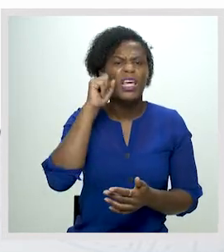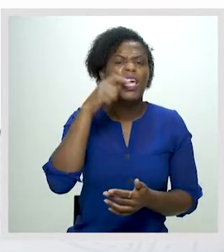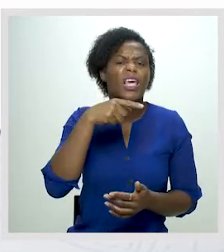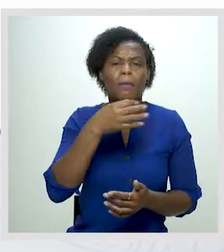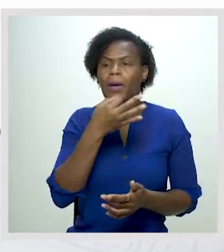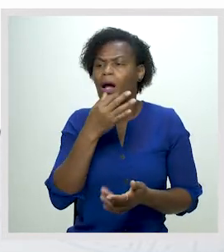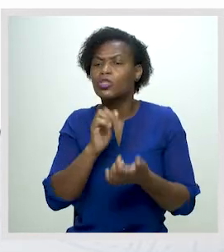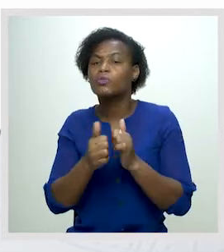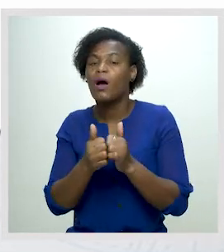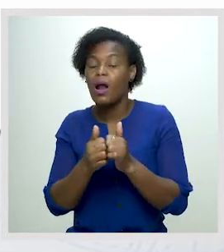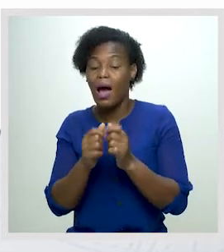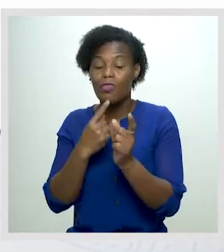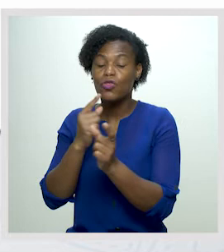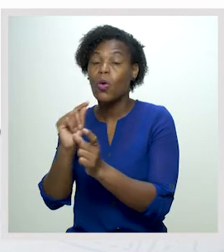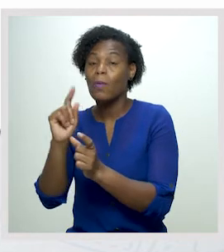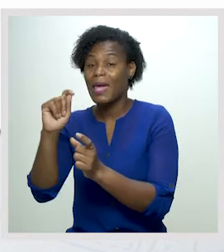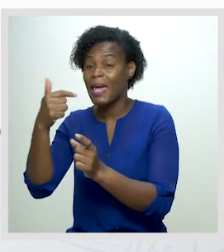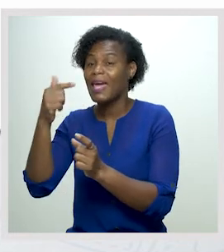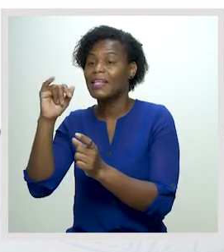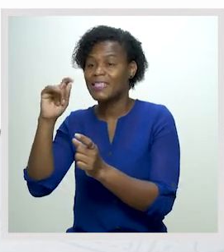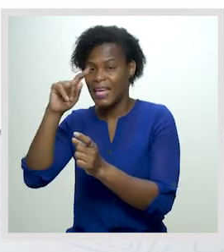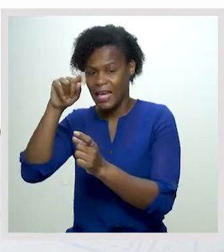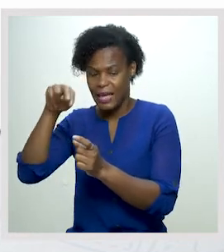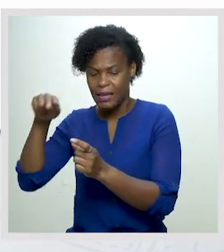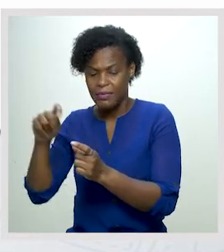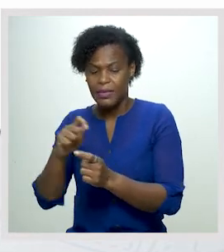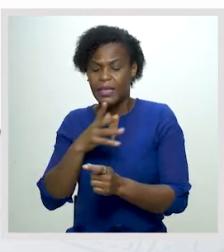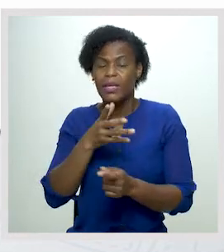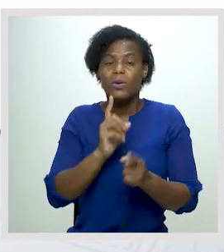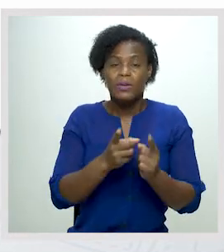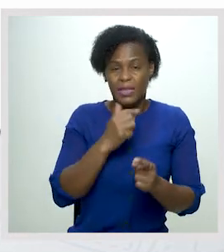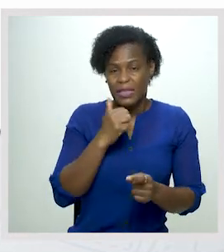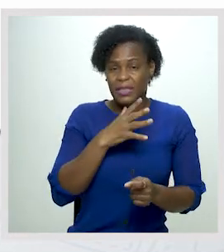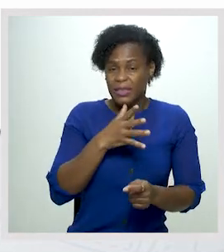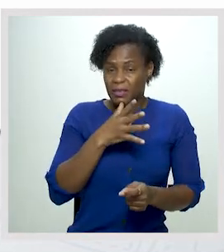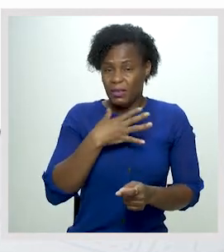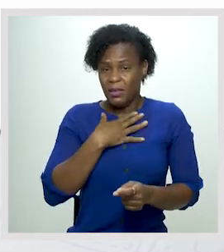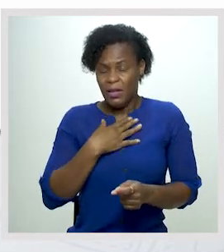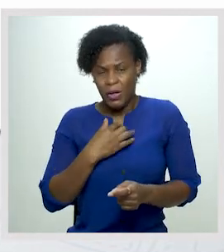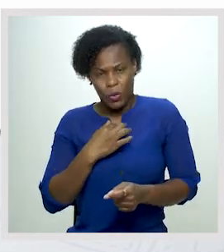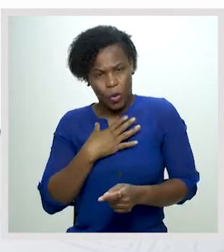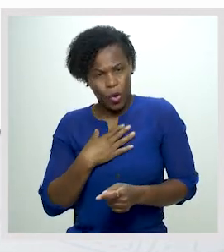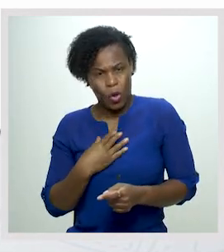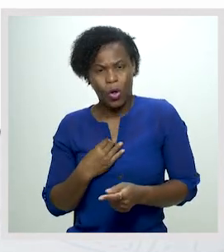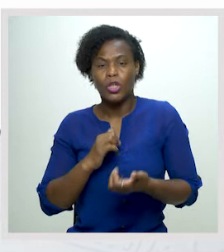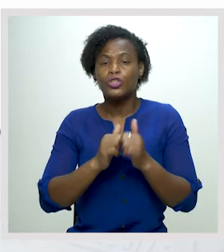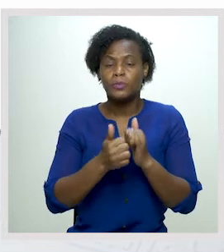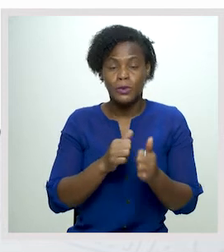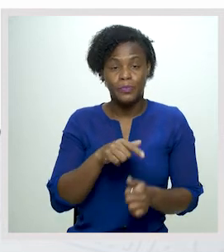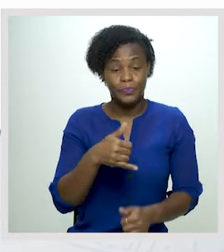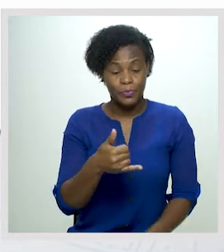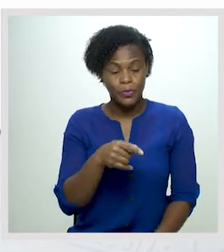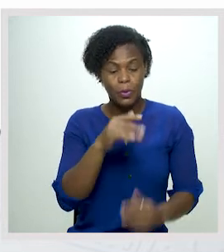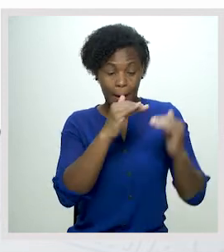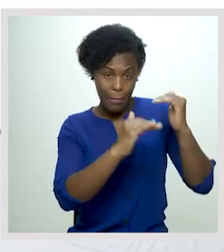Qui parle de sport? C'est Étienne. Qu'est-ce qu'il dit? Il dit « J'aime le sport ». Ici en bas,